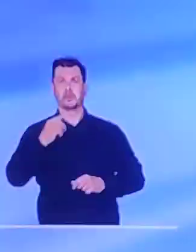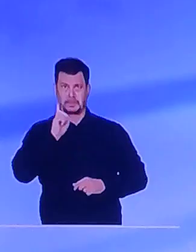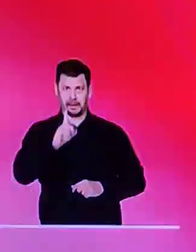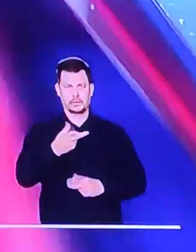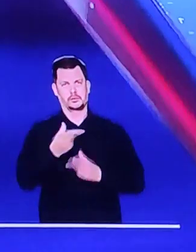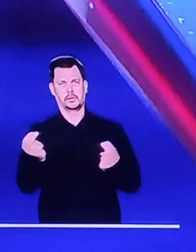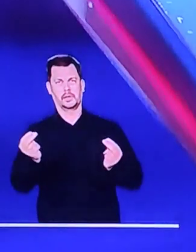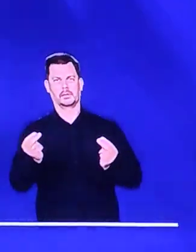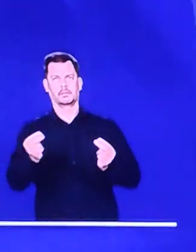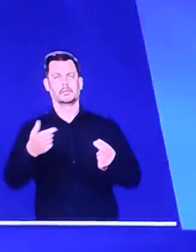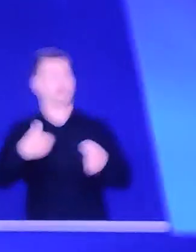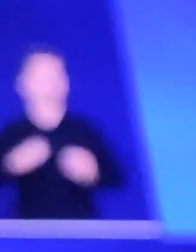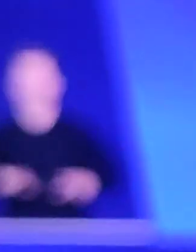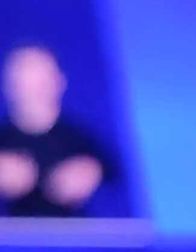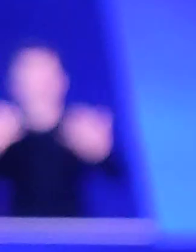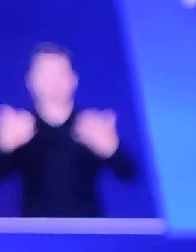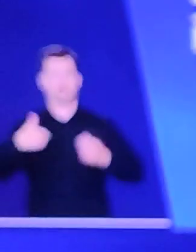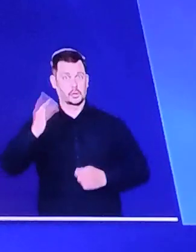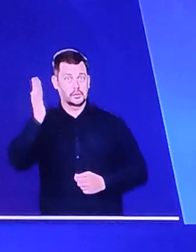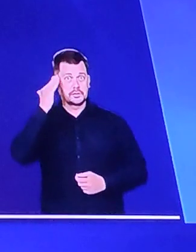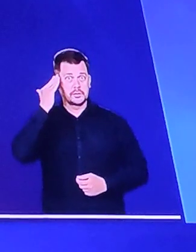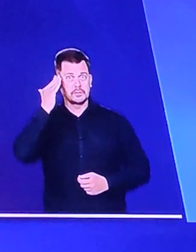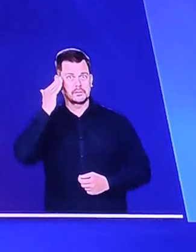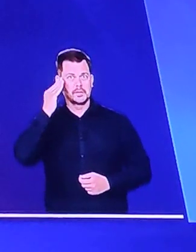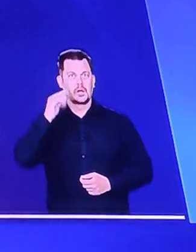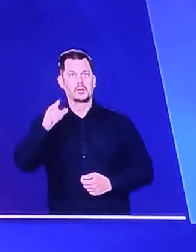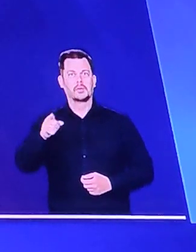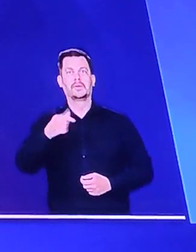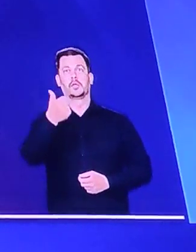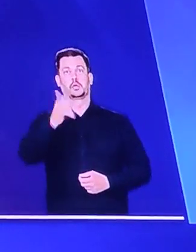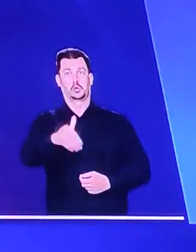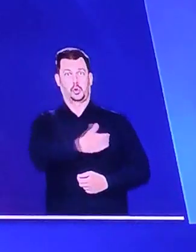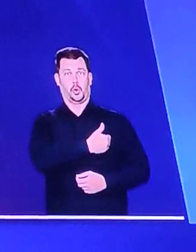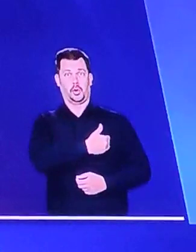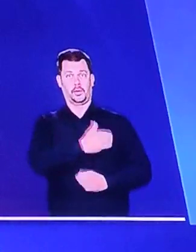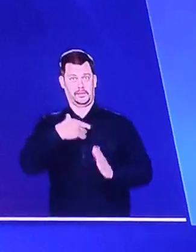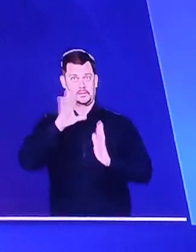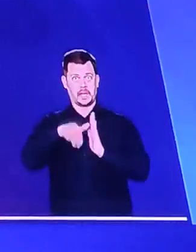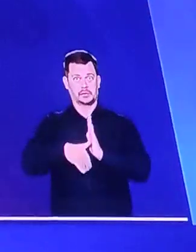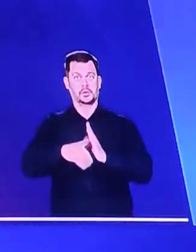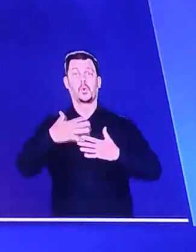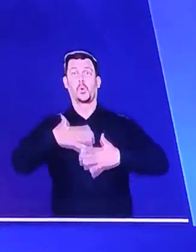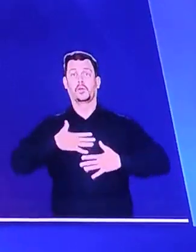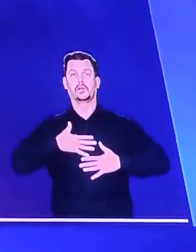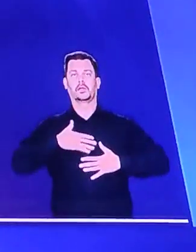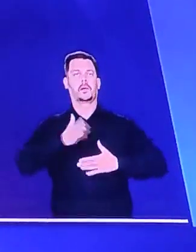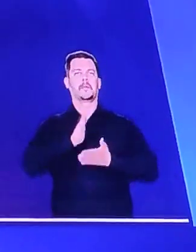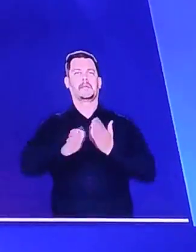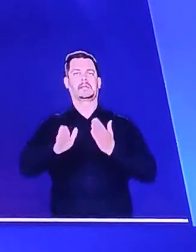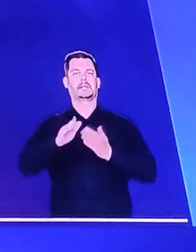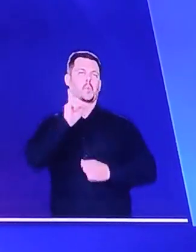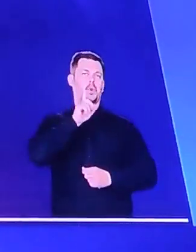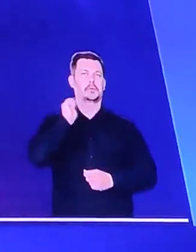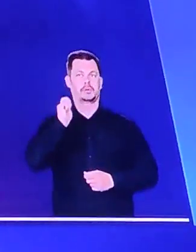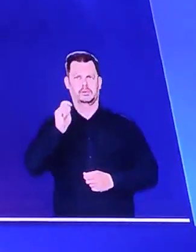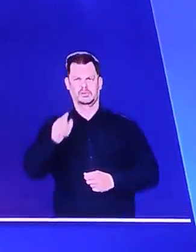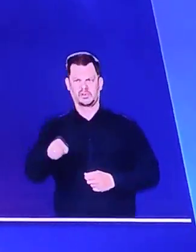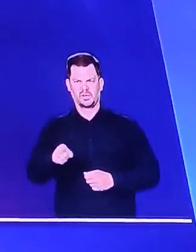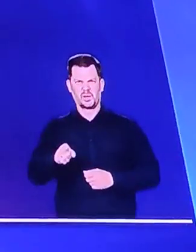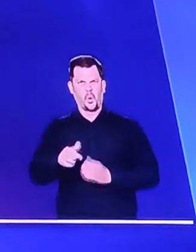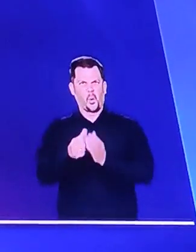prawdą. Byłam wściekła, gdy dowiedziałam się, że co najmniej w jednej szkole w naszym mieście, w łazienkach unisex, pojawiły się kuwety.